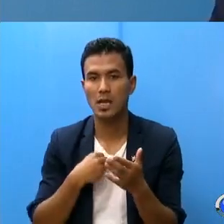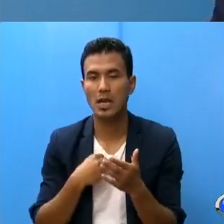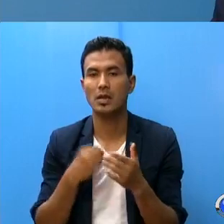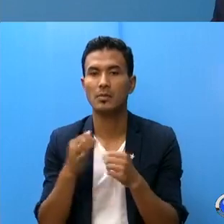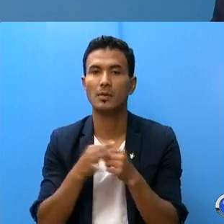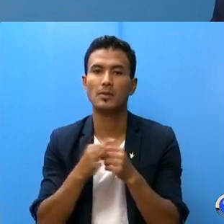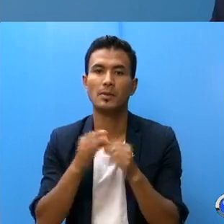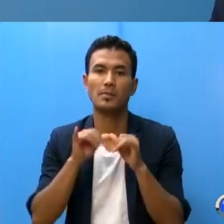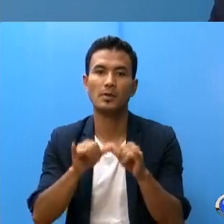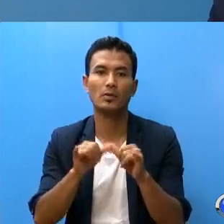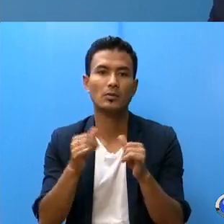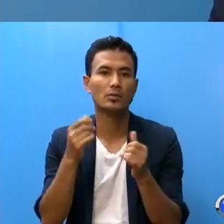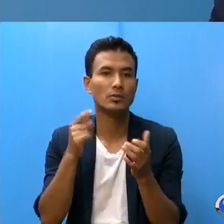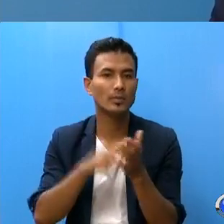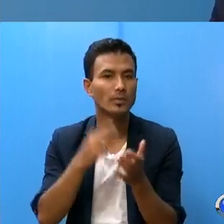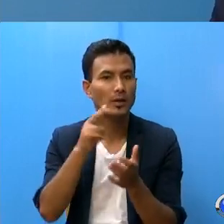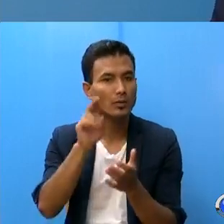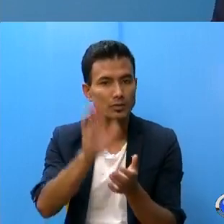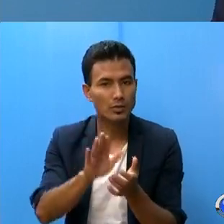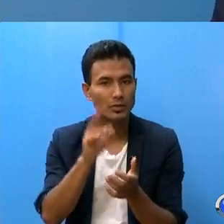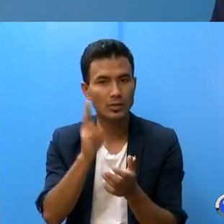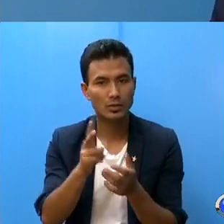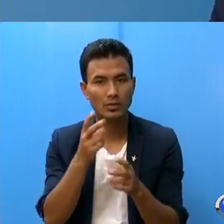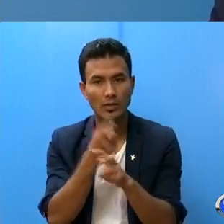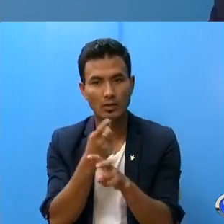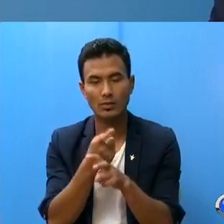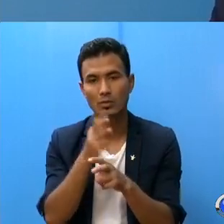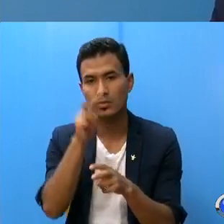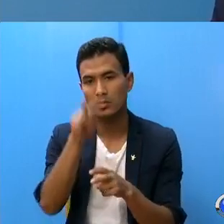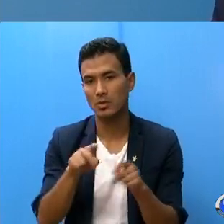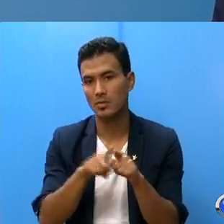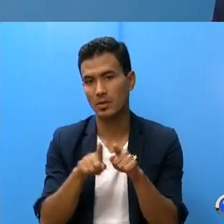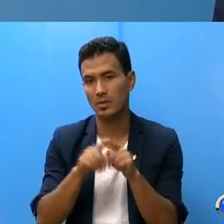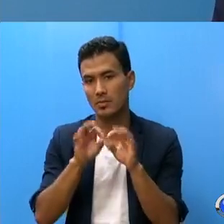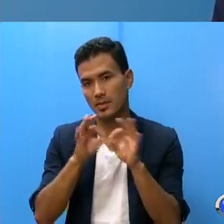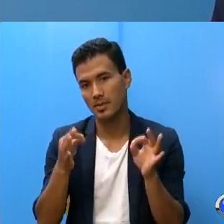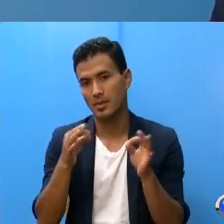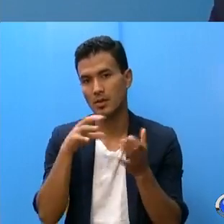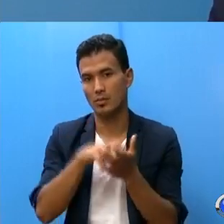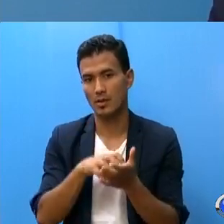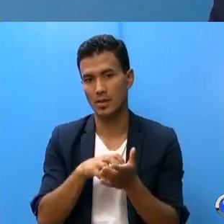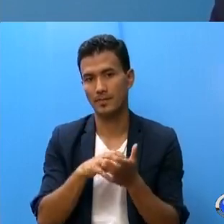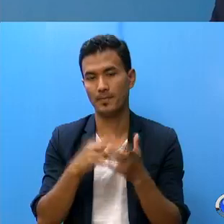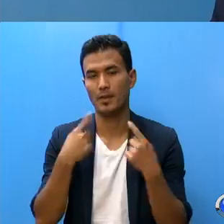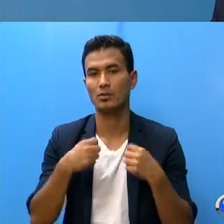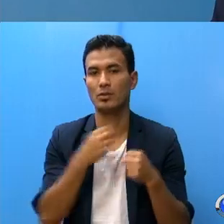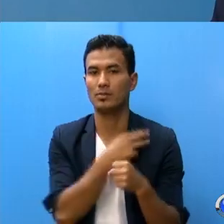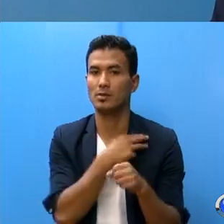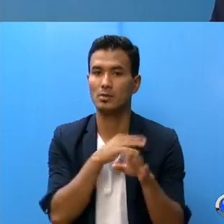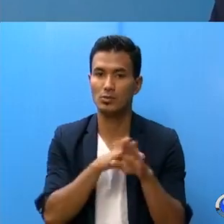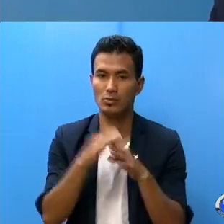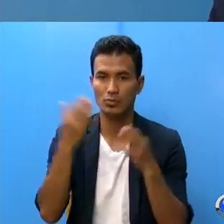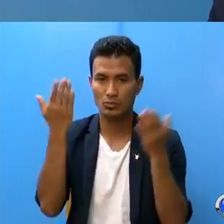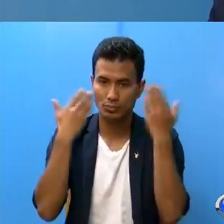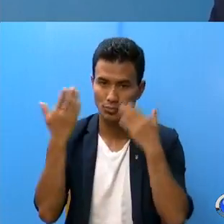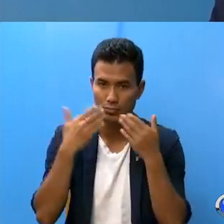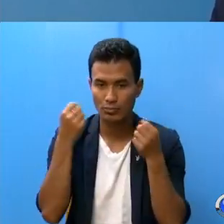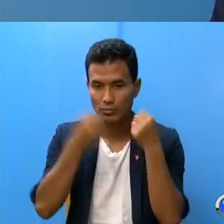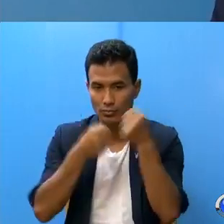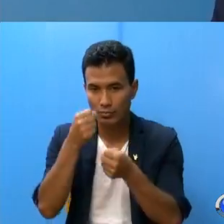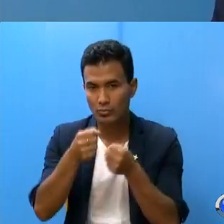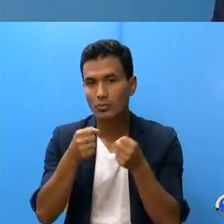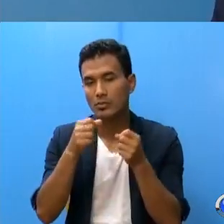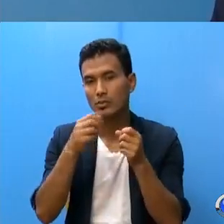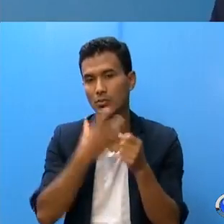ब्रवस्थापन मा लागनु भाएको छा एसतो कस्टिन परिष्थिति मा पनी विविन्न ठाओं मा स्वास्थ्यकर्मी कूटिने खबर ले हमिलाई